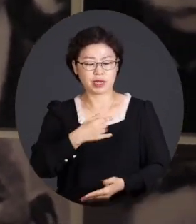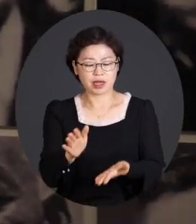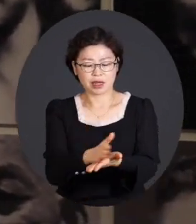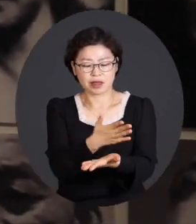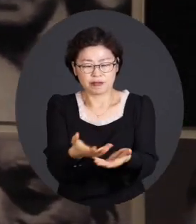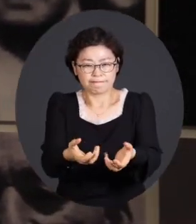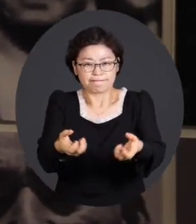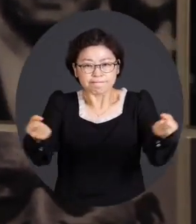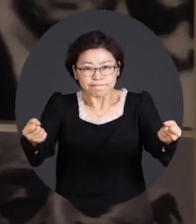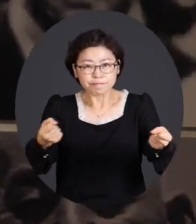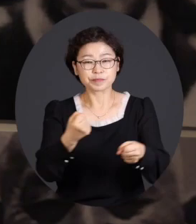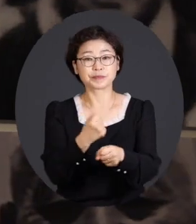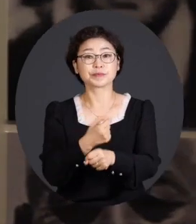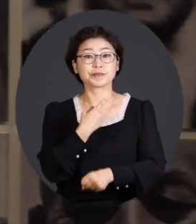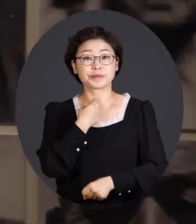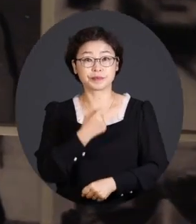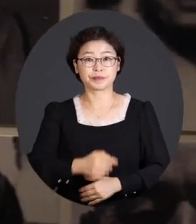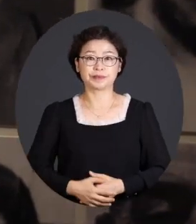분열시켰습니다.